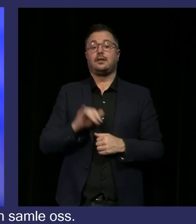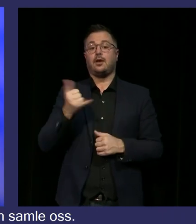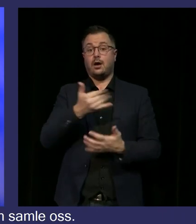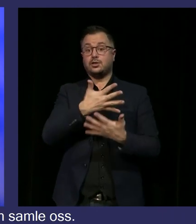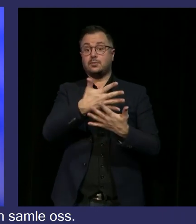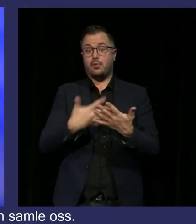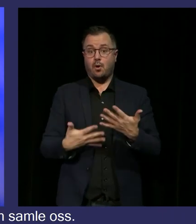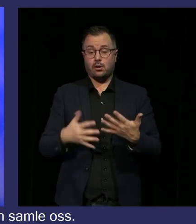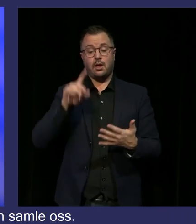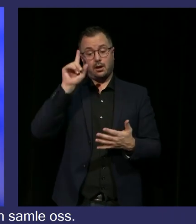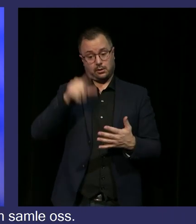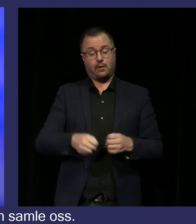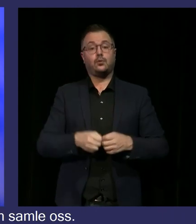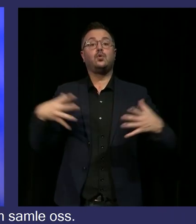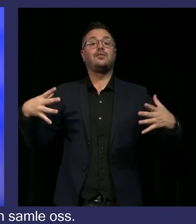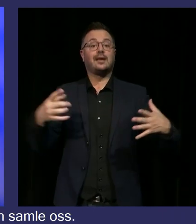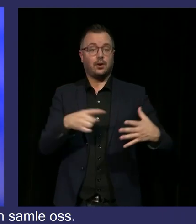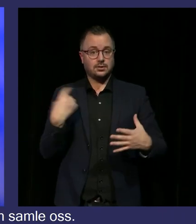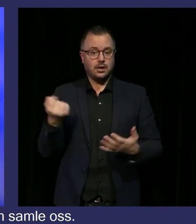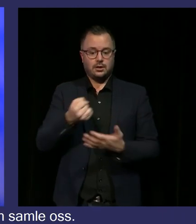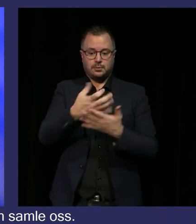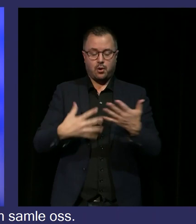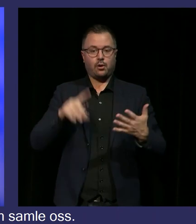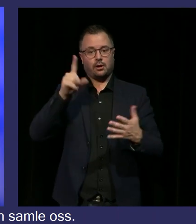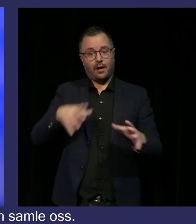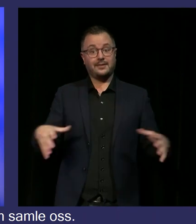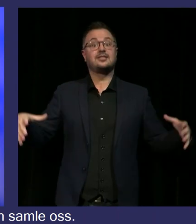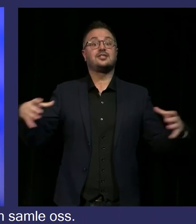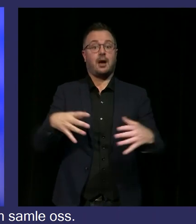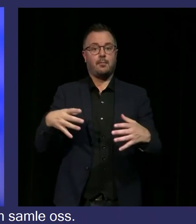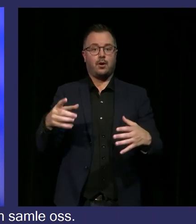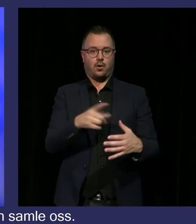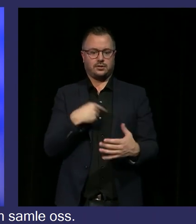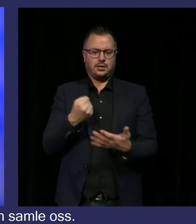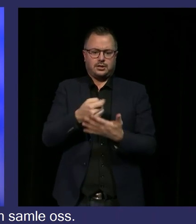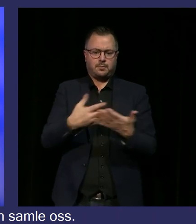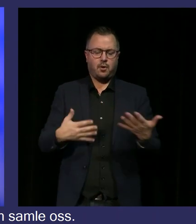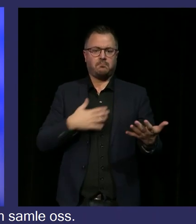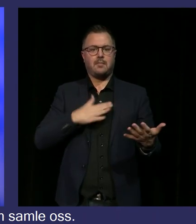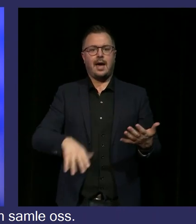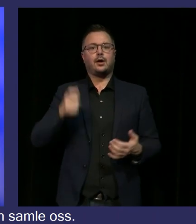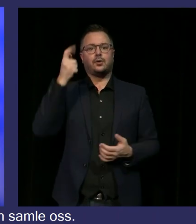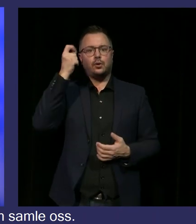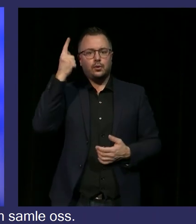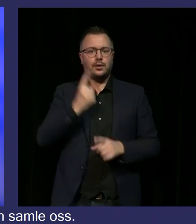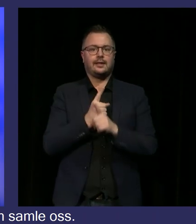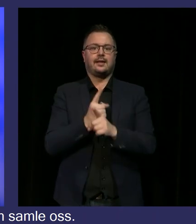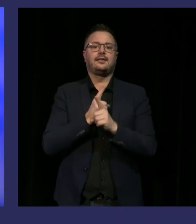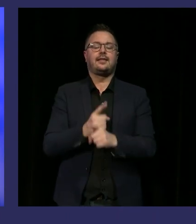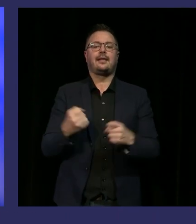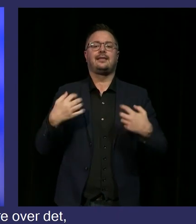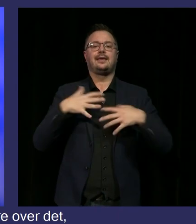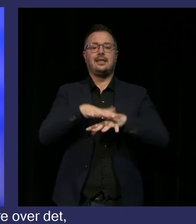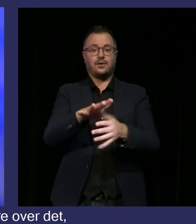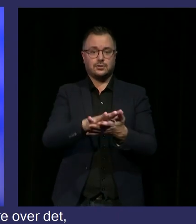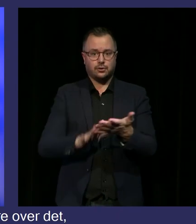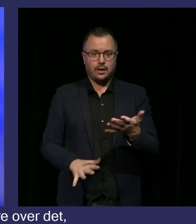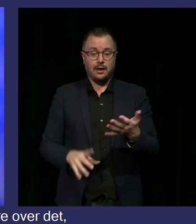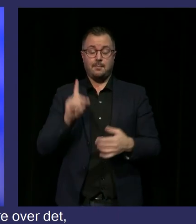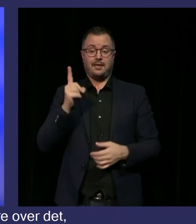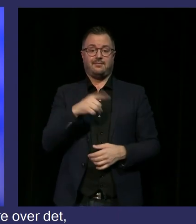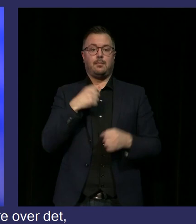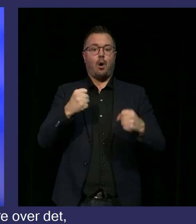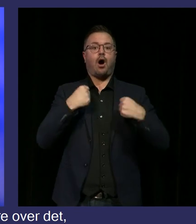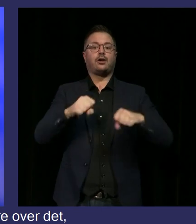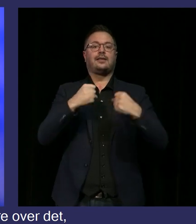kan utvikle oss. Språk kan samle oss. Språk kultur, identitet og infrastruktur. Men vi må aktivt